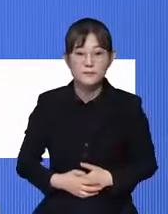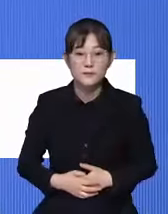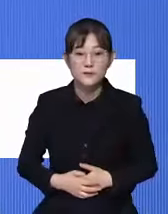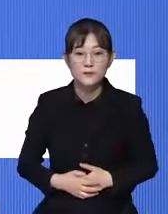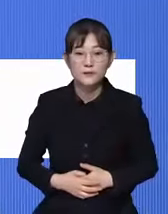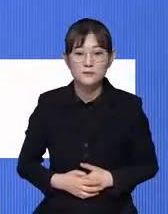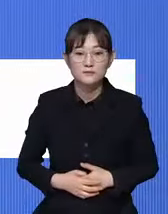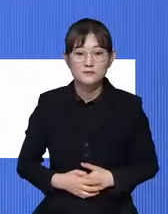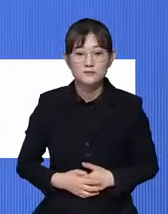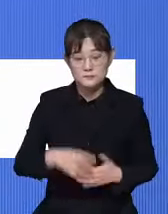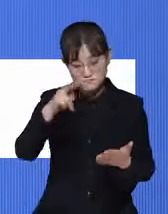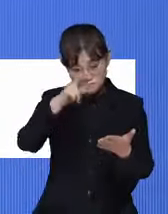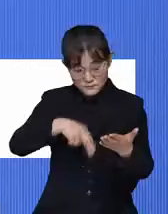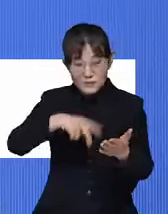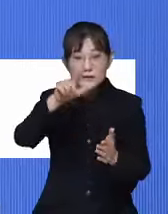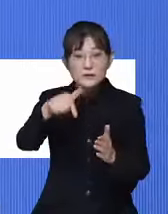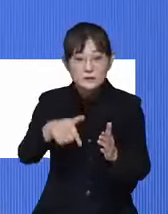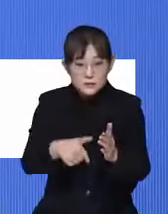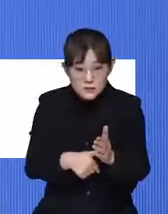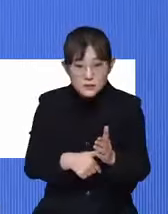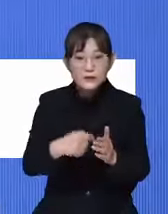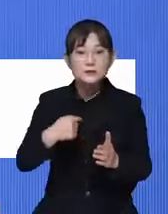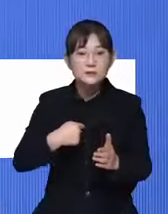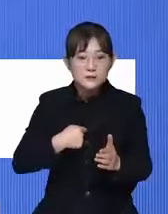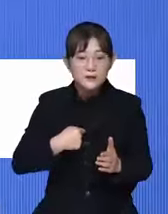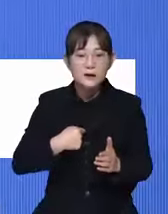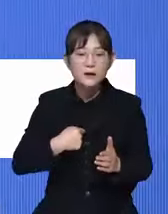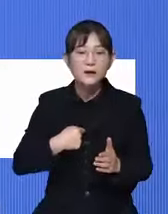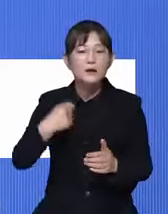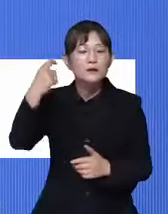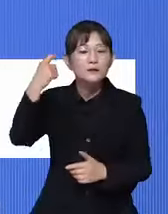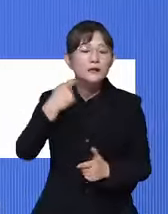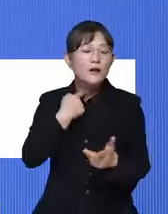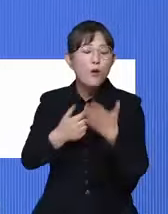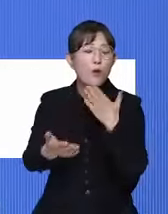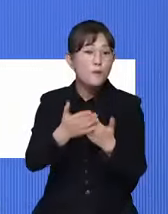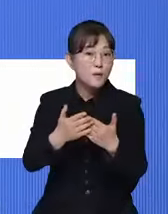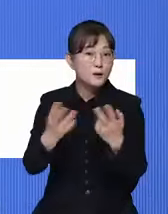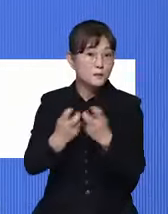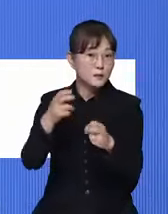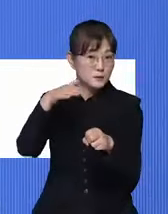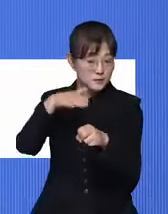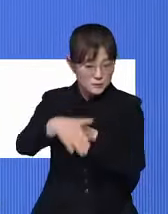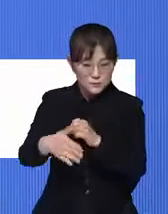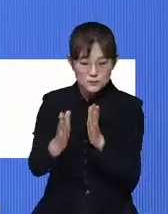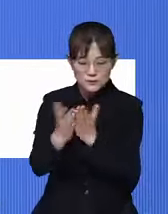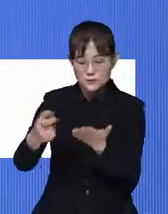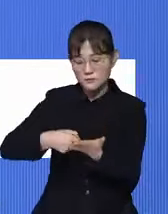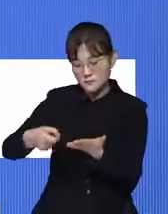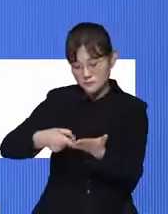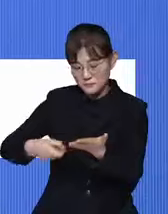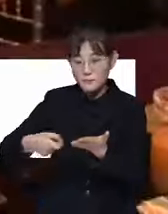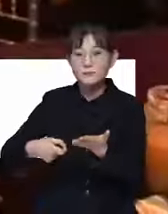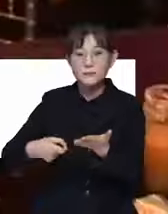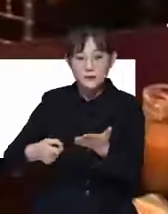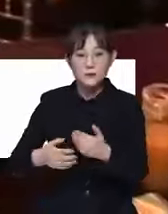순간들을 제가 따라서 경험하는 그런 방식으로 이제 설을